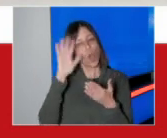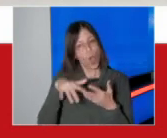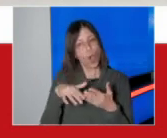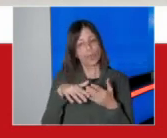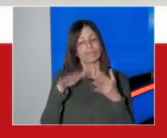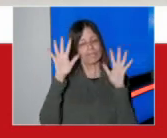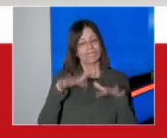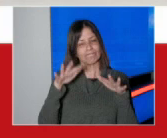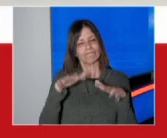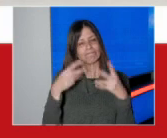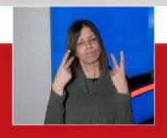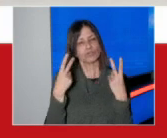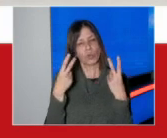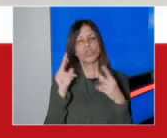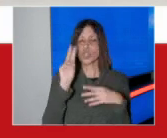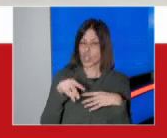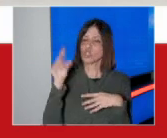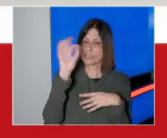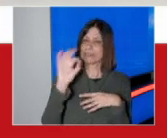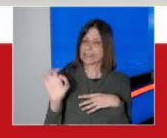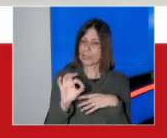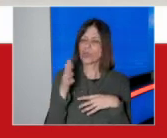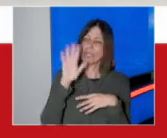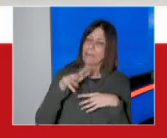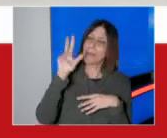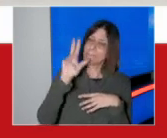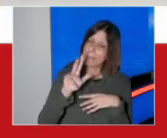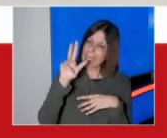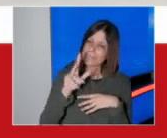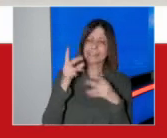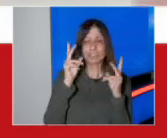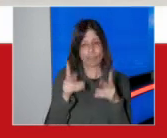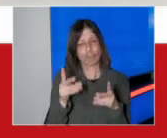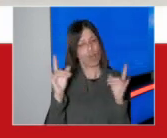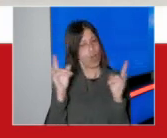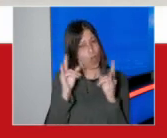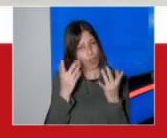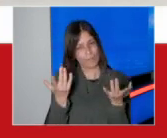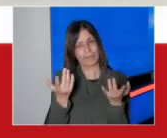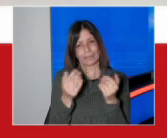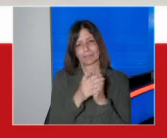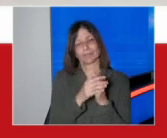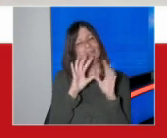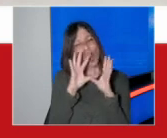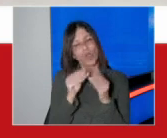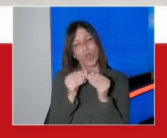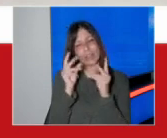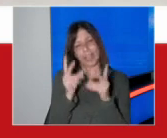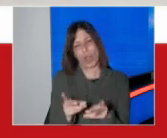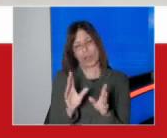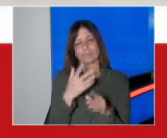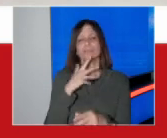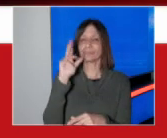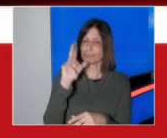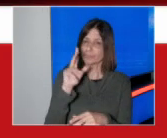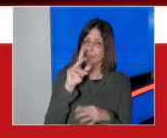חורפית משמעותית, בהחלט עוד יש סיכוי, יש גם את מרץ, גם מרץ יכול להיות בוודאי. חודש חורפי, ככה שהכל עוד יכול לקרות.